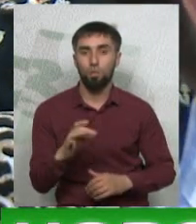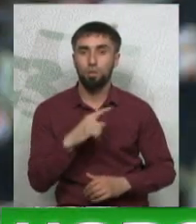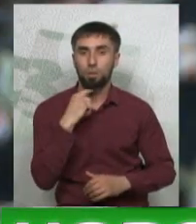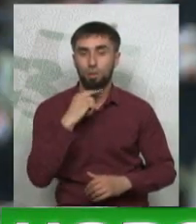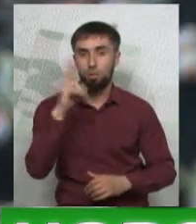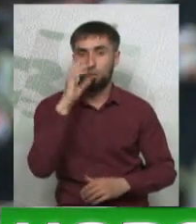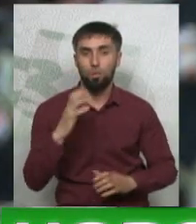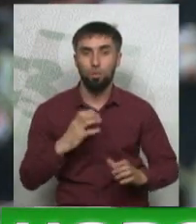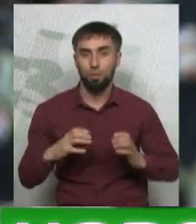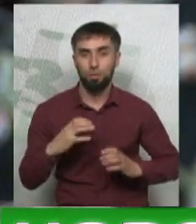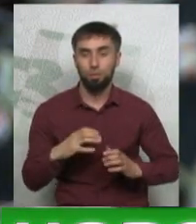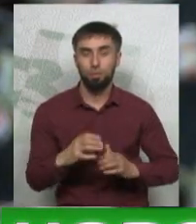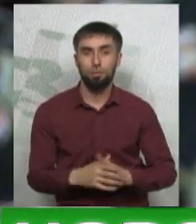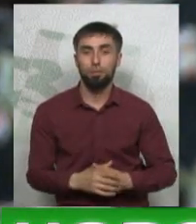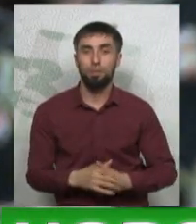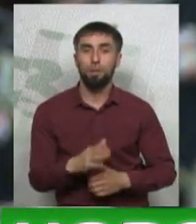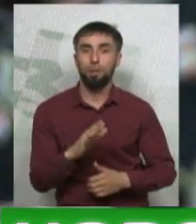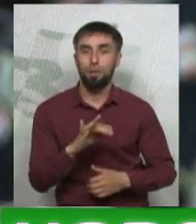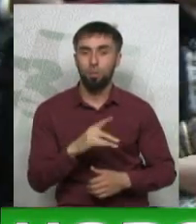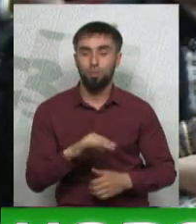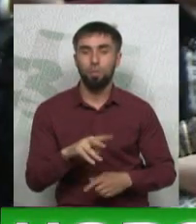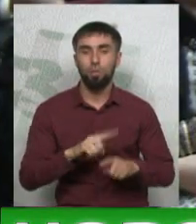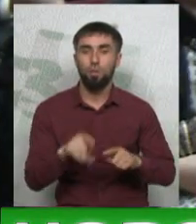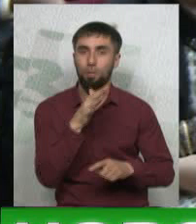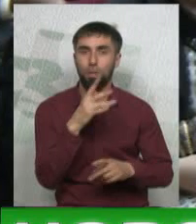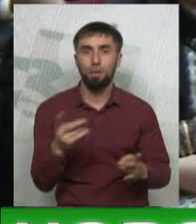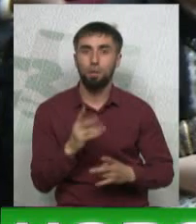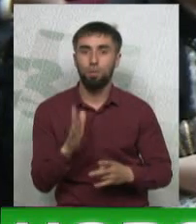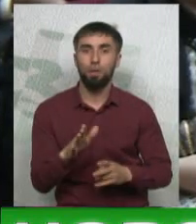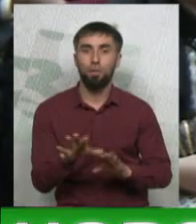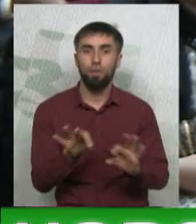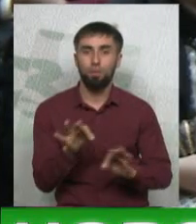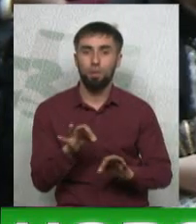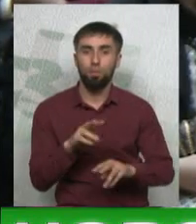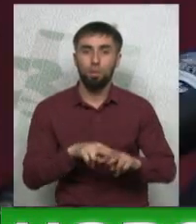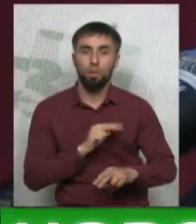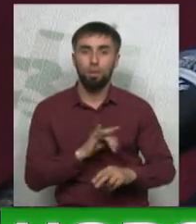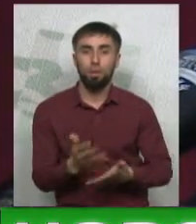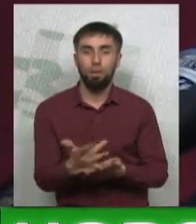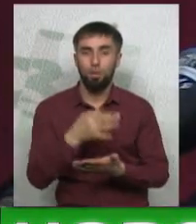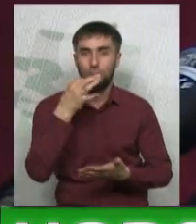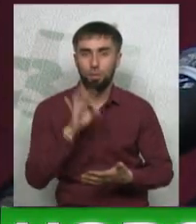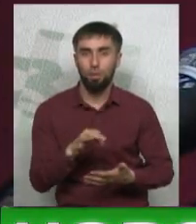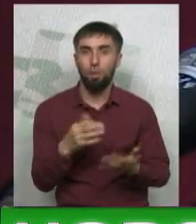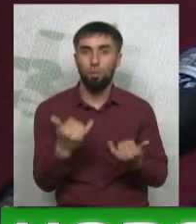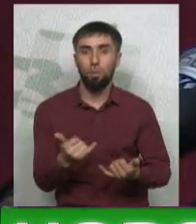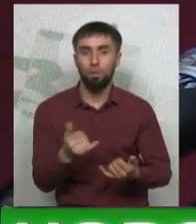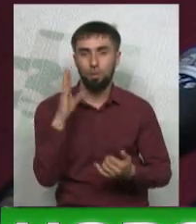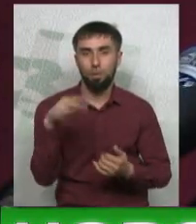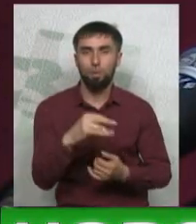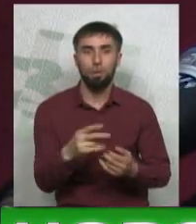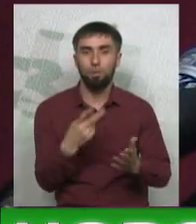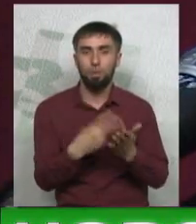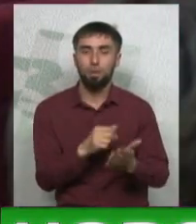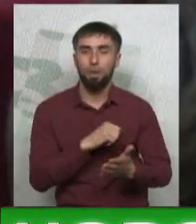Ингушского государственного университета. Ведь именно им в скором времени придется выбирать место работы и набираться опыта. Сегодня ребятам